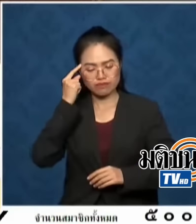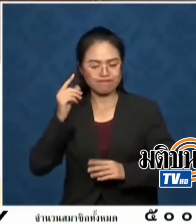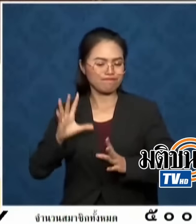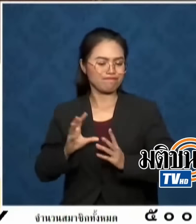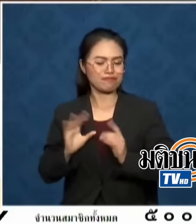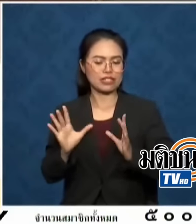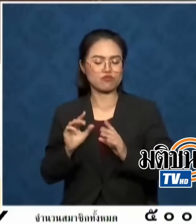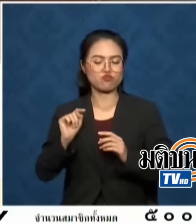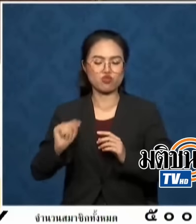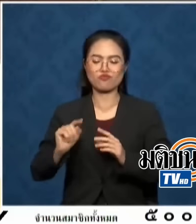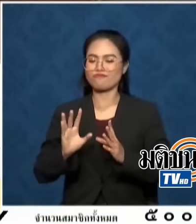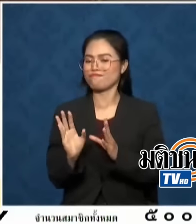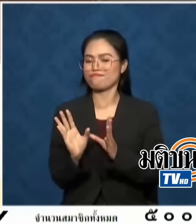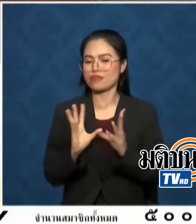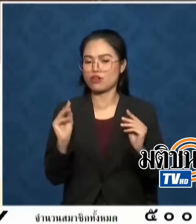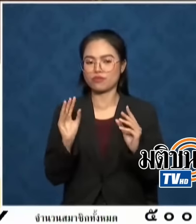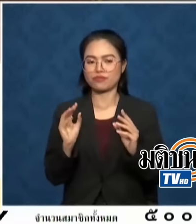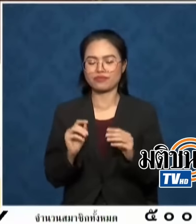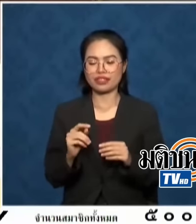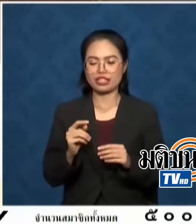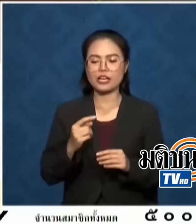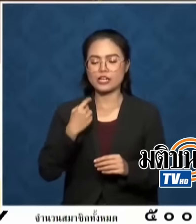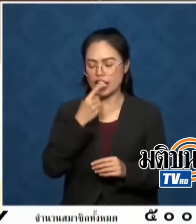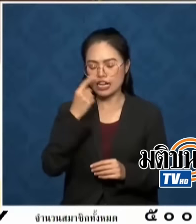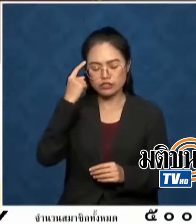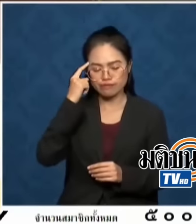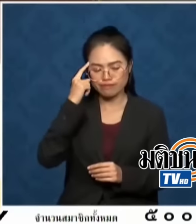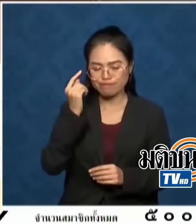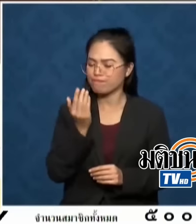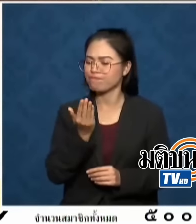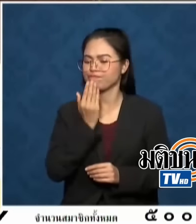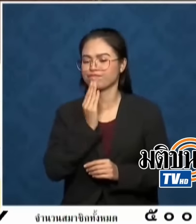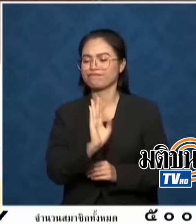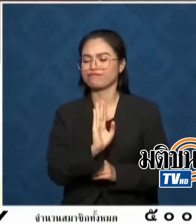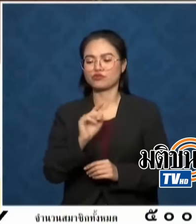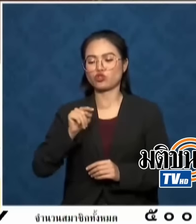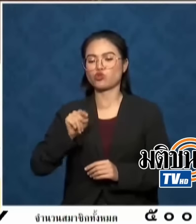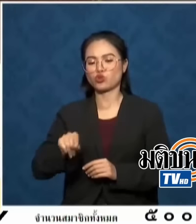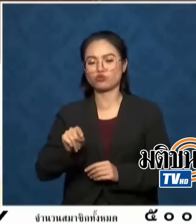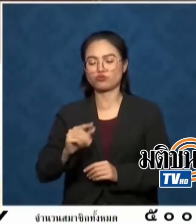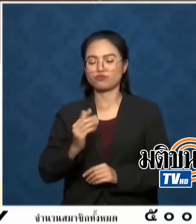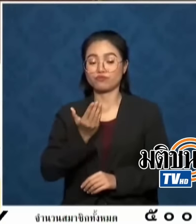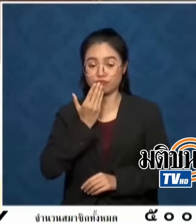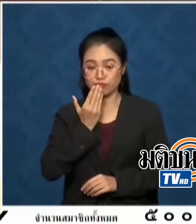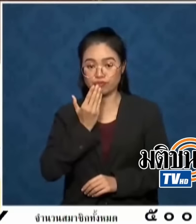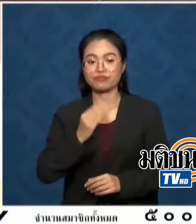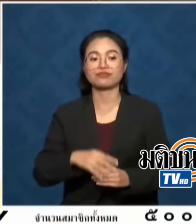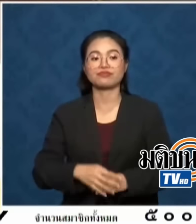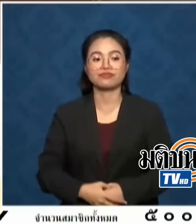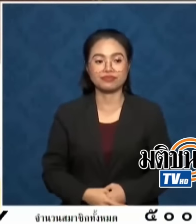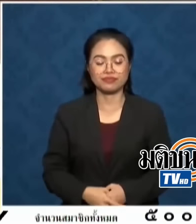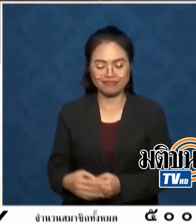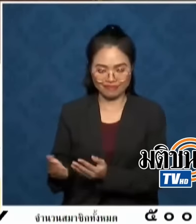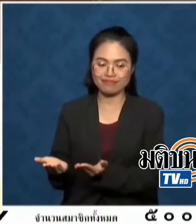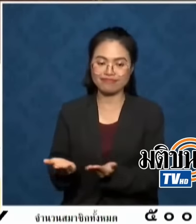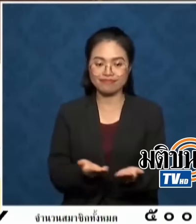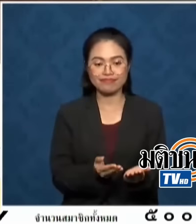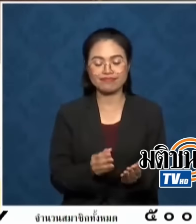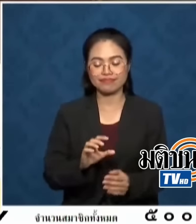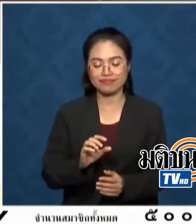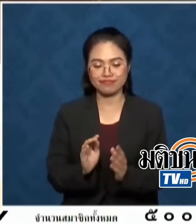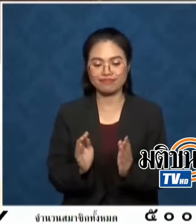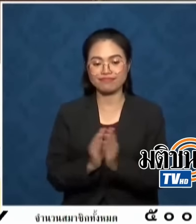ดปุ่มไม่เห็นด้วยผู้ใดเห็นควรว่างดออกเสียงโปรดกดปุ่มงดออกเสียงเชิญท่านสมาชิก